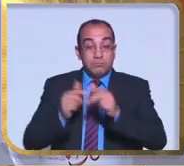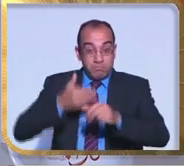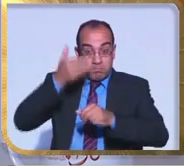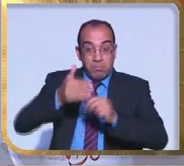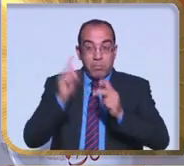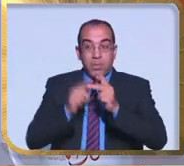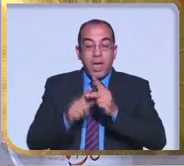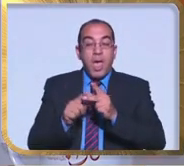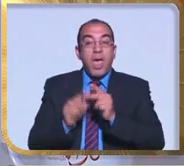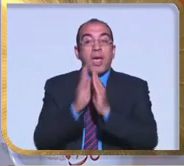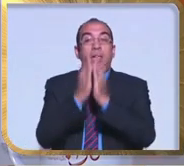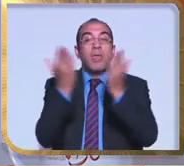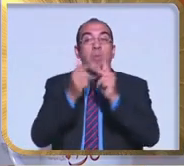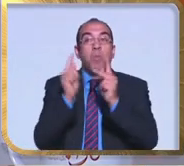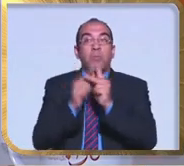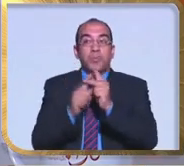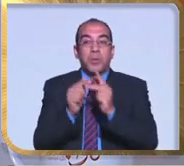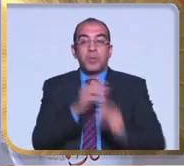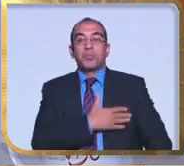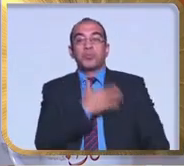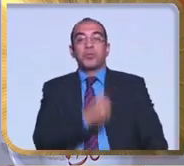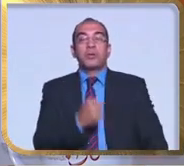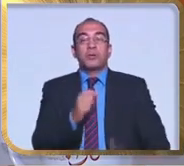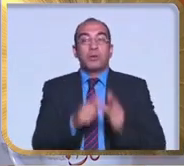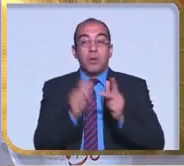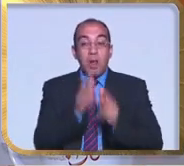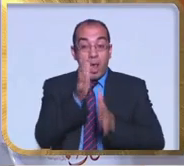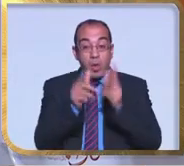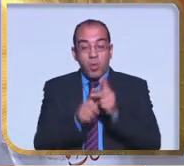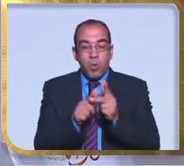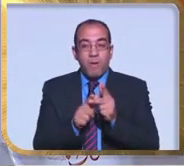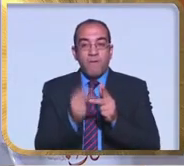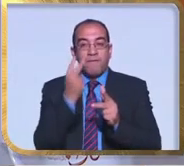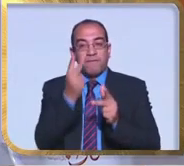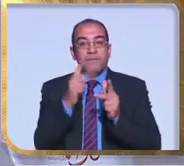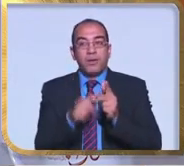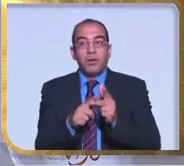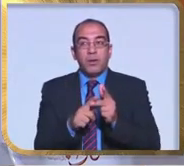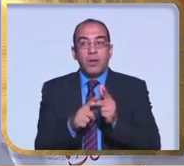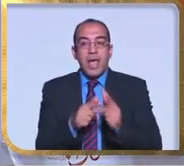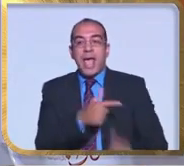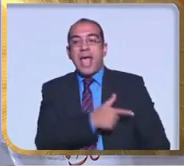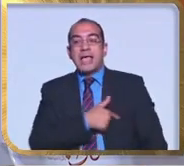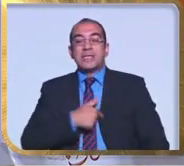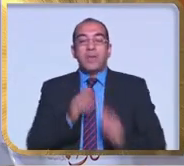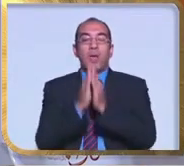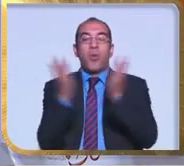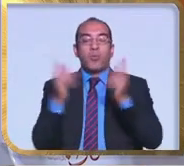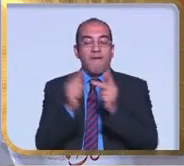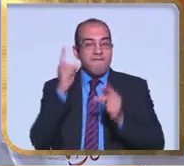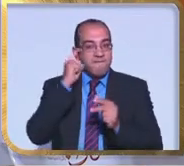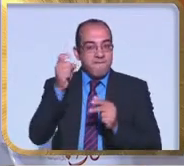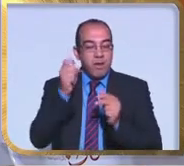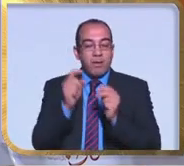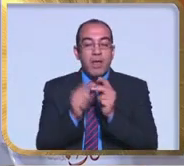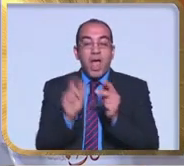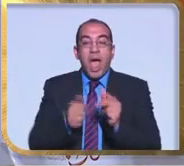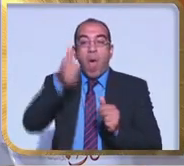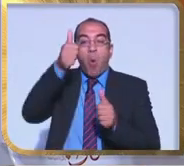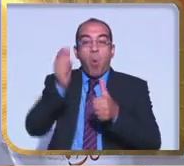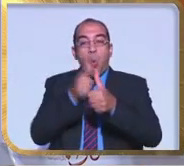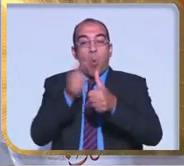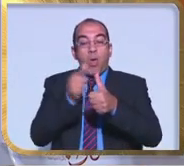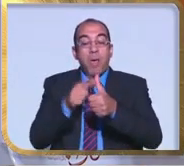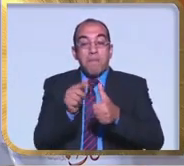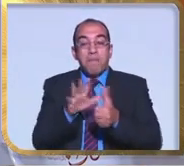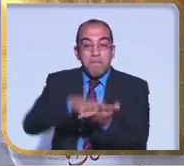بعده بكتاب الإيمان، ويا ريت نركز في أسماء هذه الكتب. يبقى أول كتاب كان كتاب